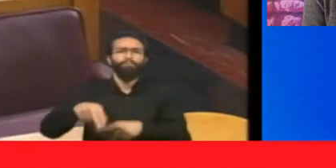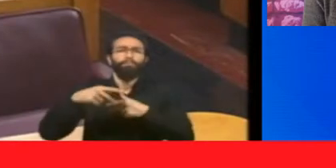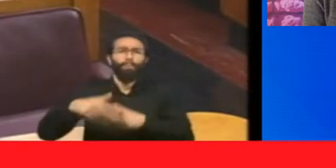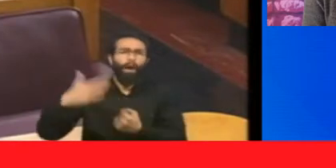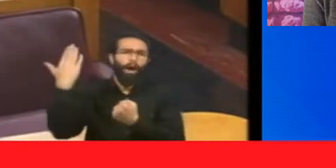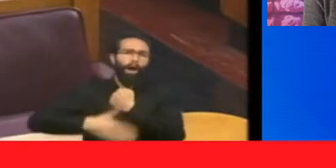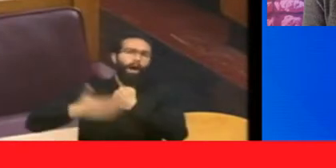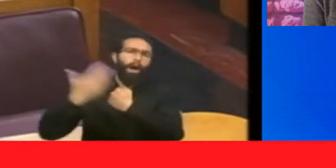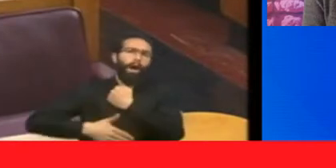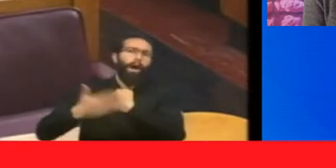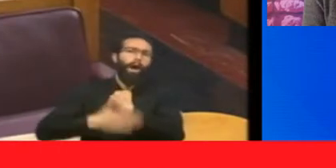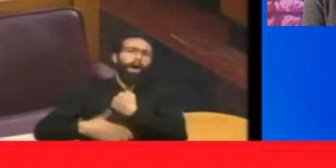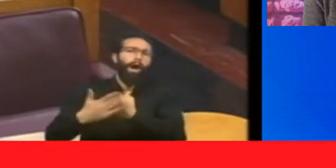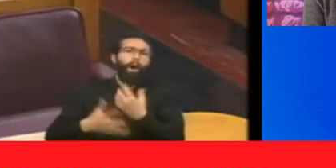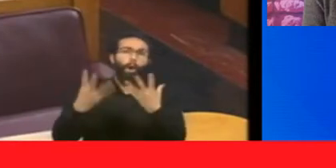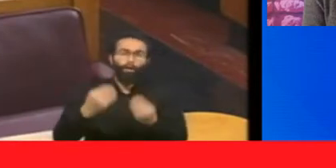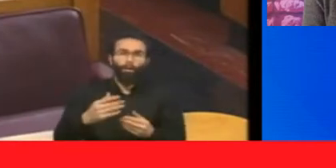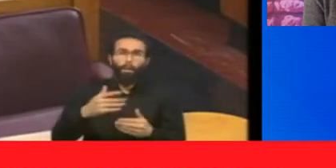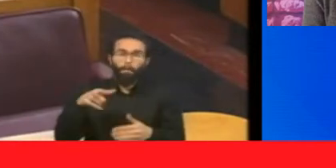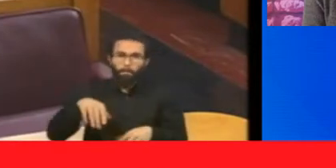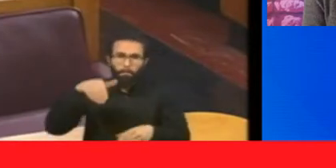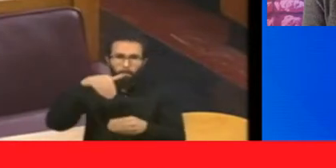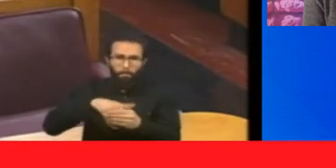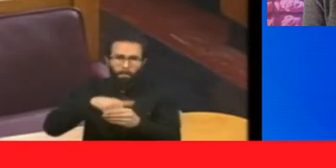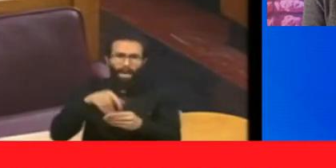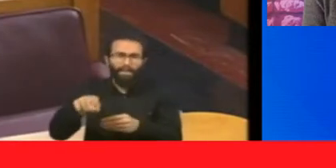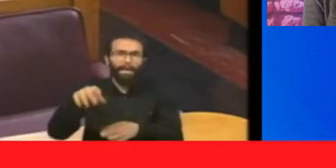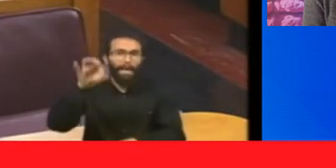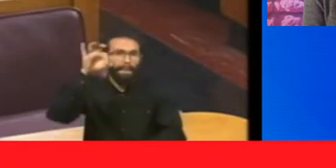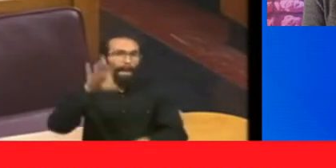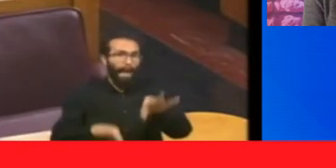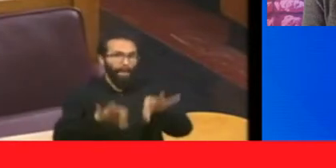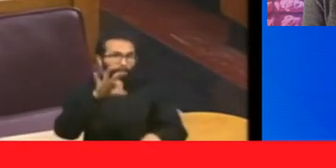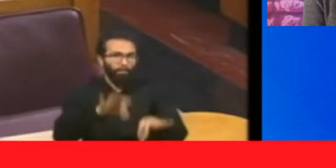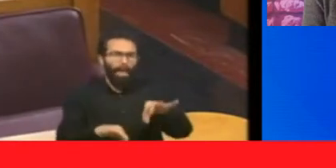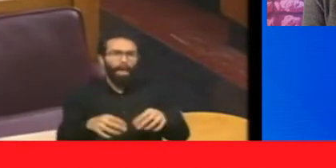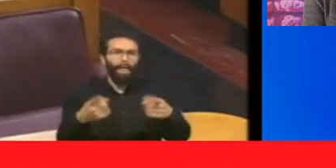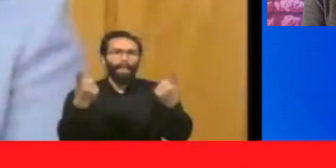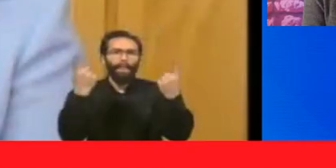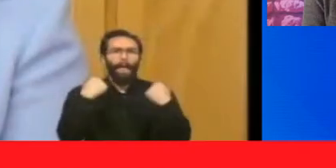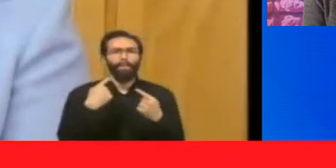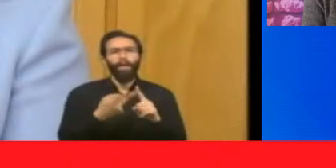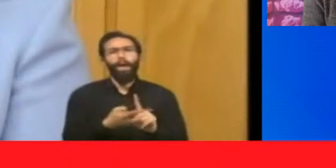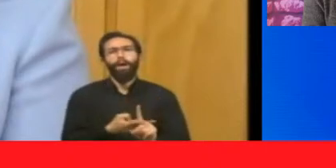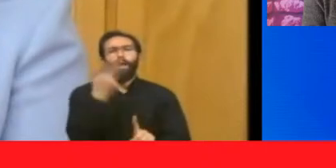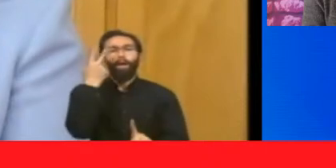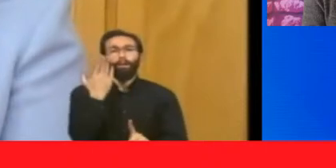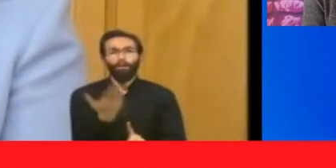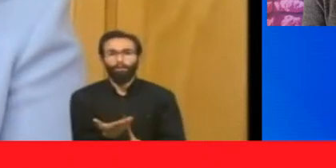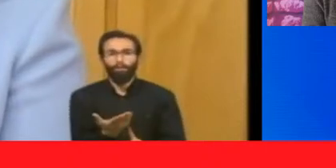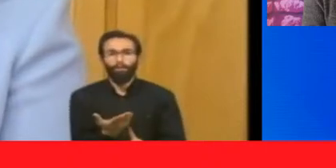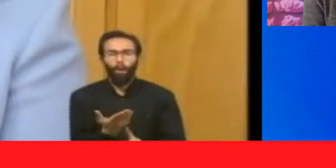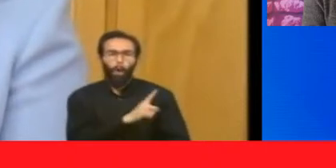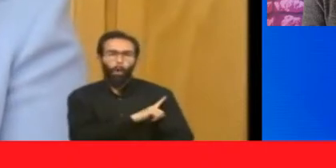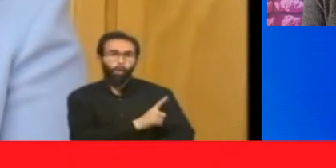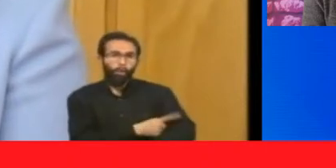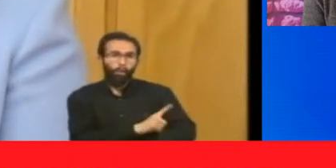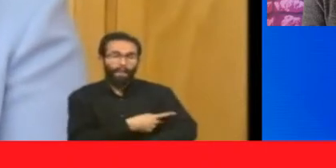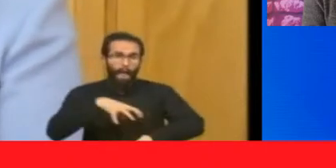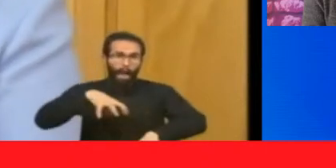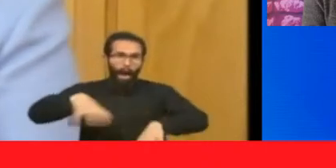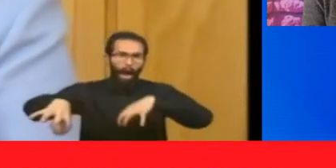Meclisin denetim yetkisini bu iktidar kaldırdı değerli arkadaşlar. Kuvvetler ayrılığını